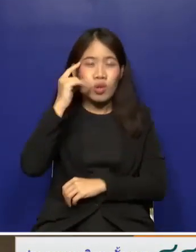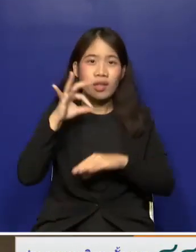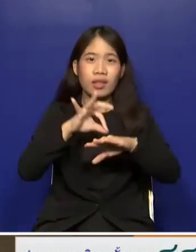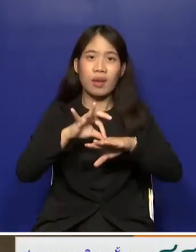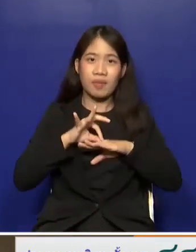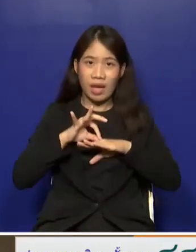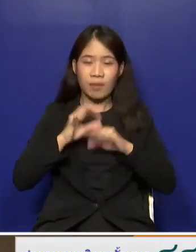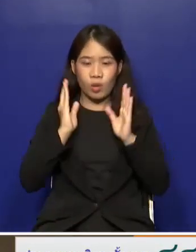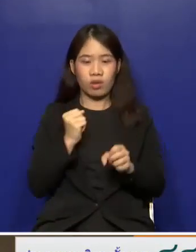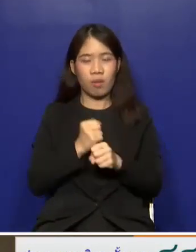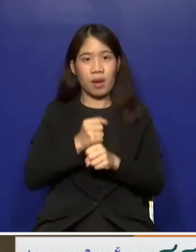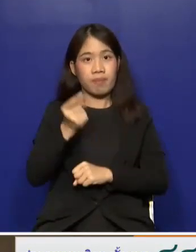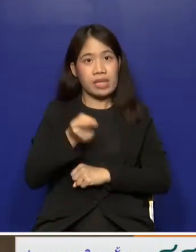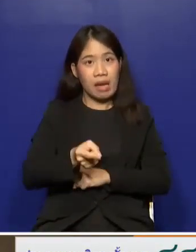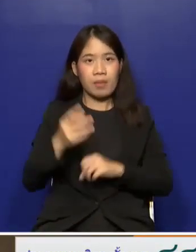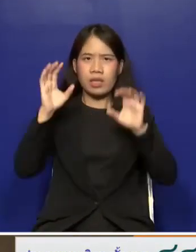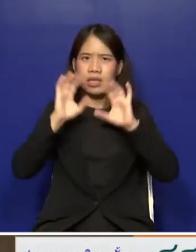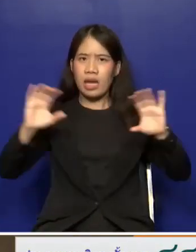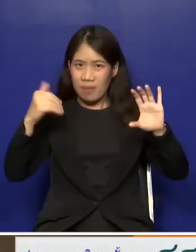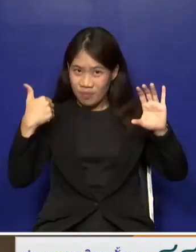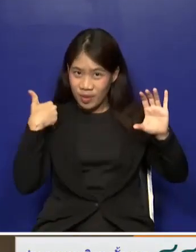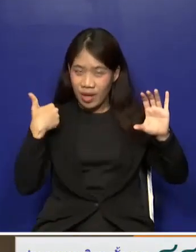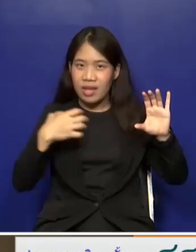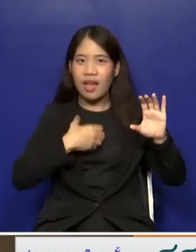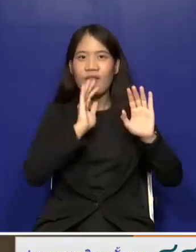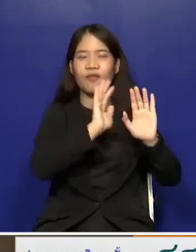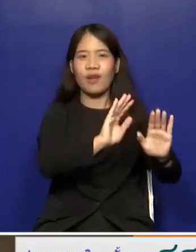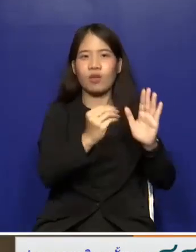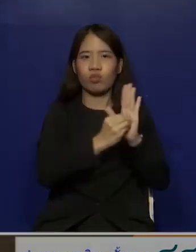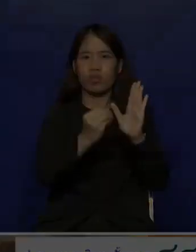หอเป็พนักงานประจำหรอไม่จึงฝากทานประทานครับจึงกุงเทมหาระครครัขบคณครับครับ